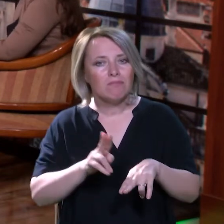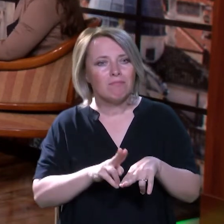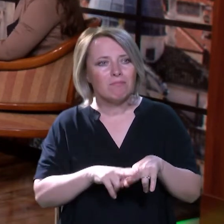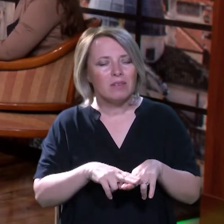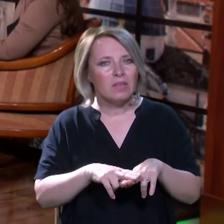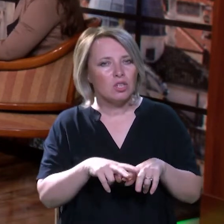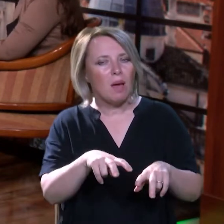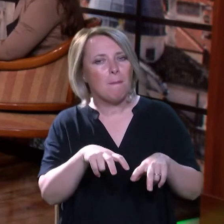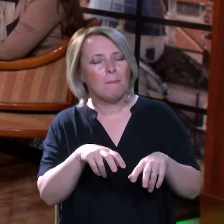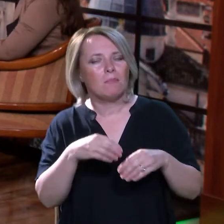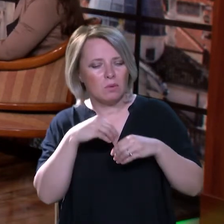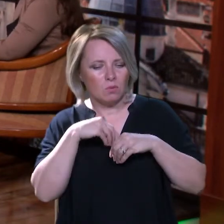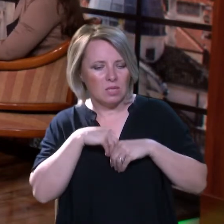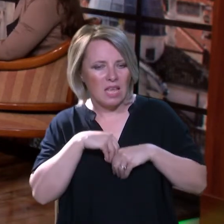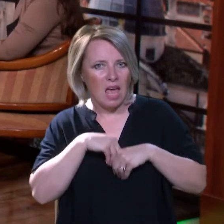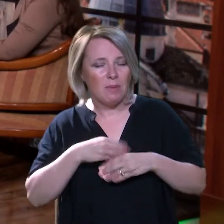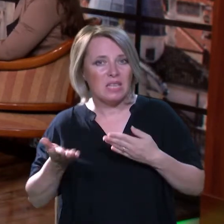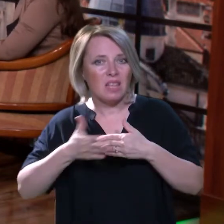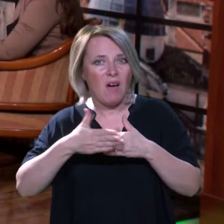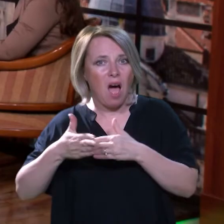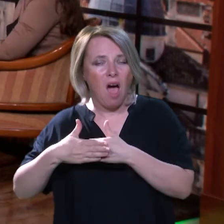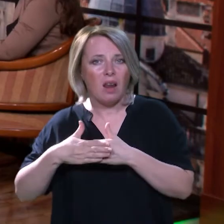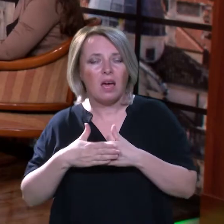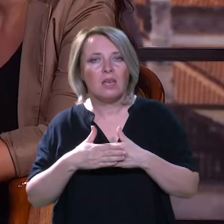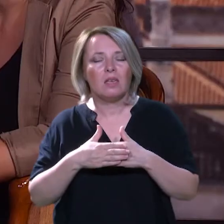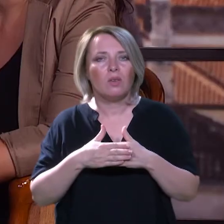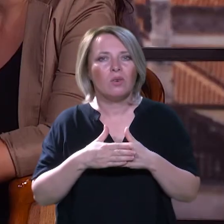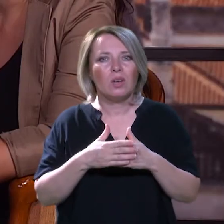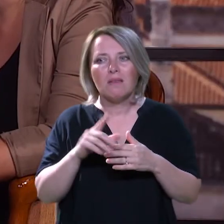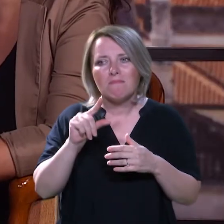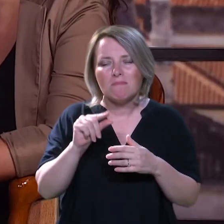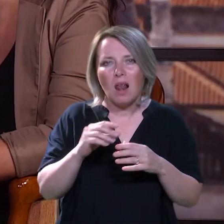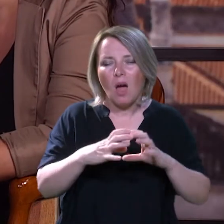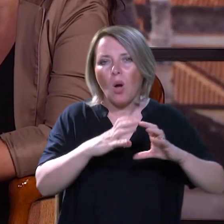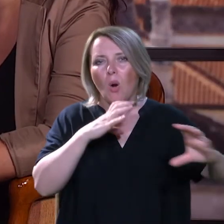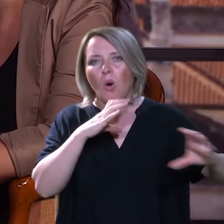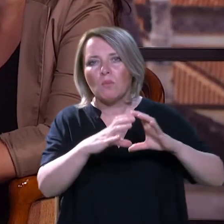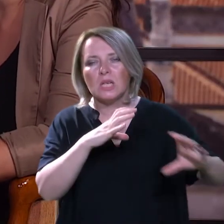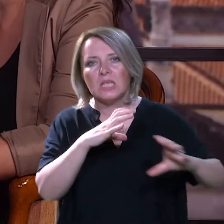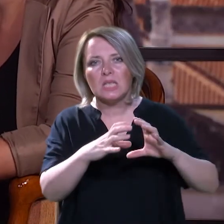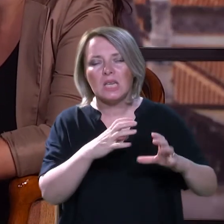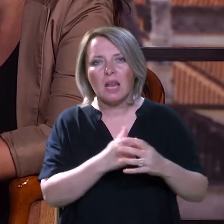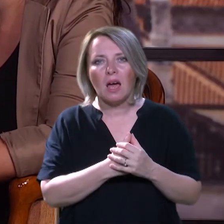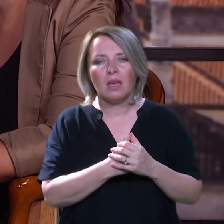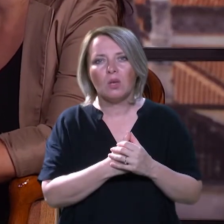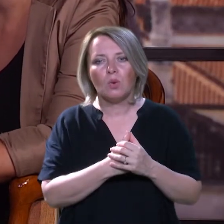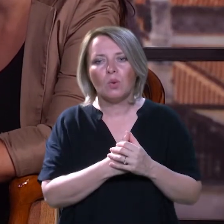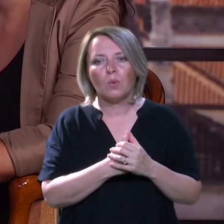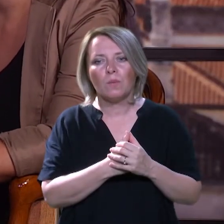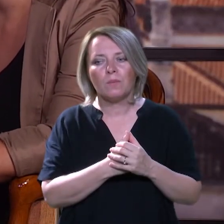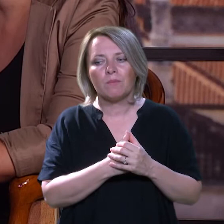nekako povlače u sebi i rijetko komuniciraju? Nećemo sad,